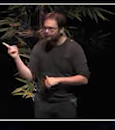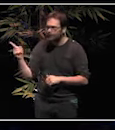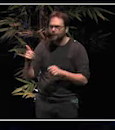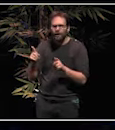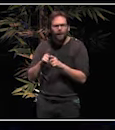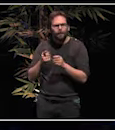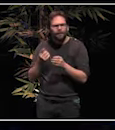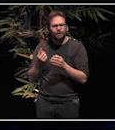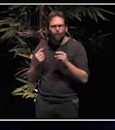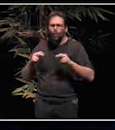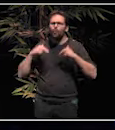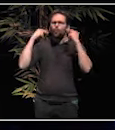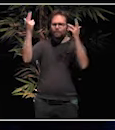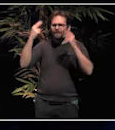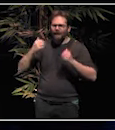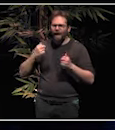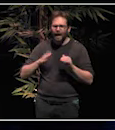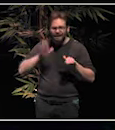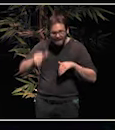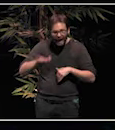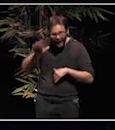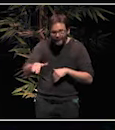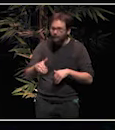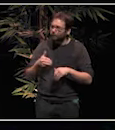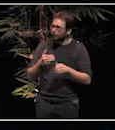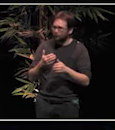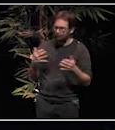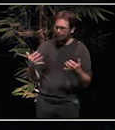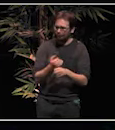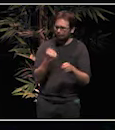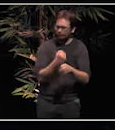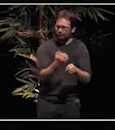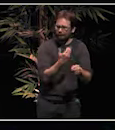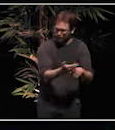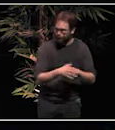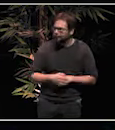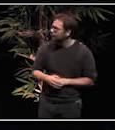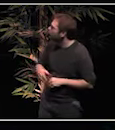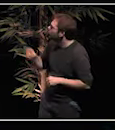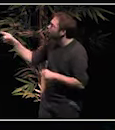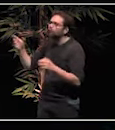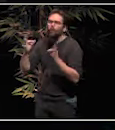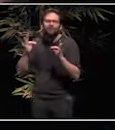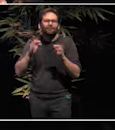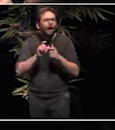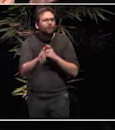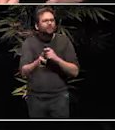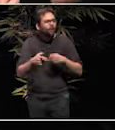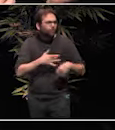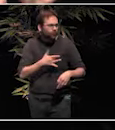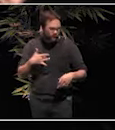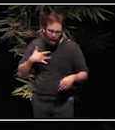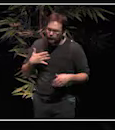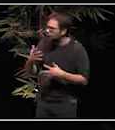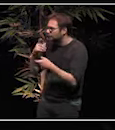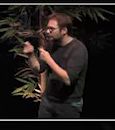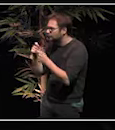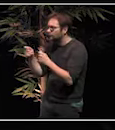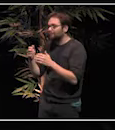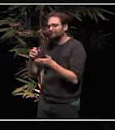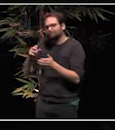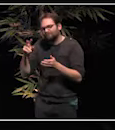ultra-trails. Après, quand même, ce qu'on peut dire, on va parler après des conséquences sur la santé, mais quand on discutait, on était aussi